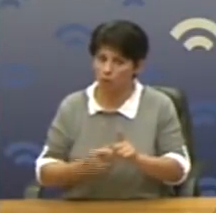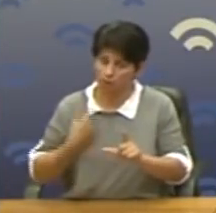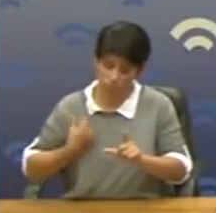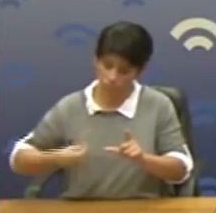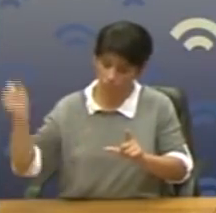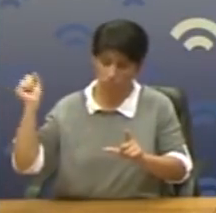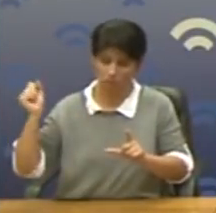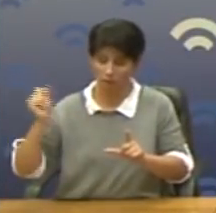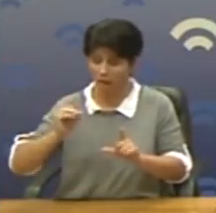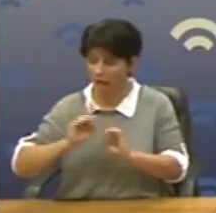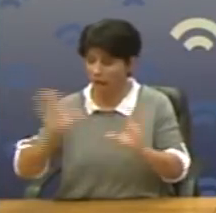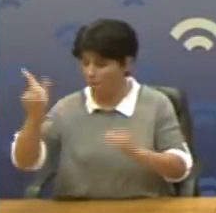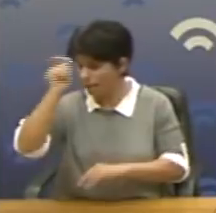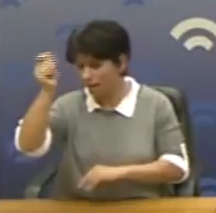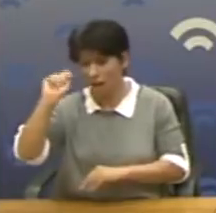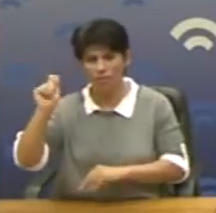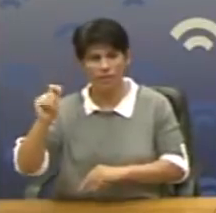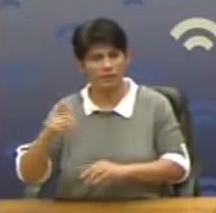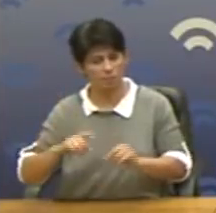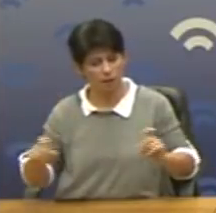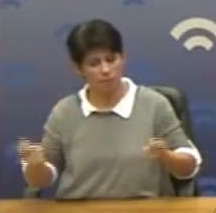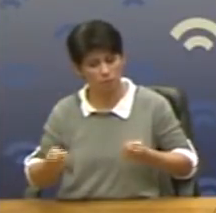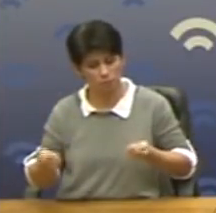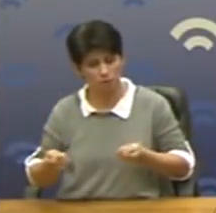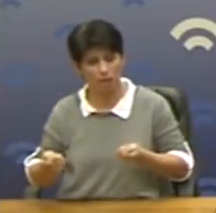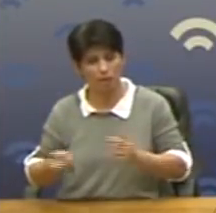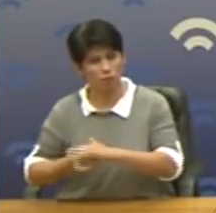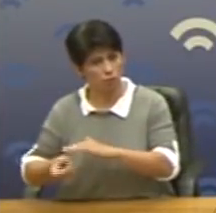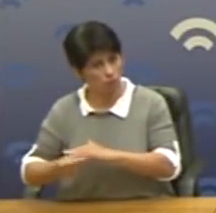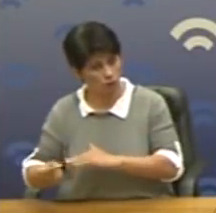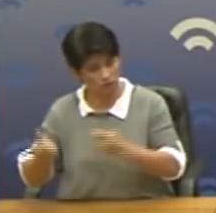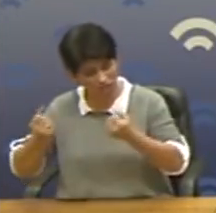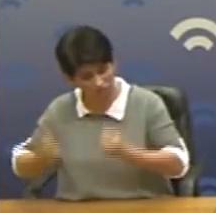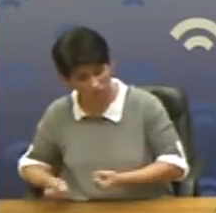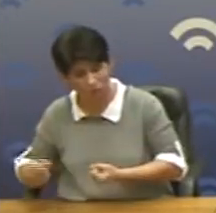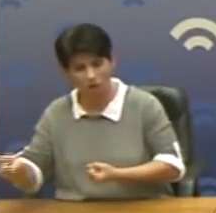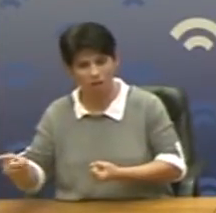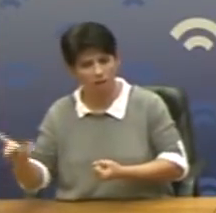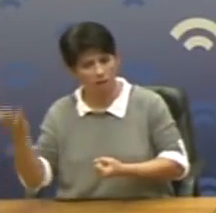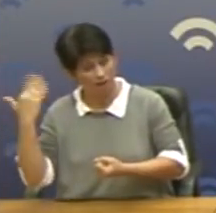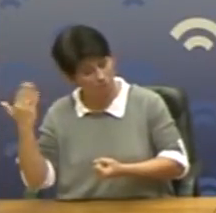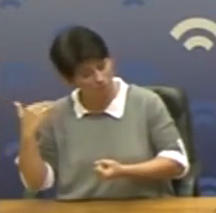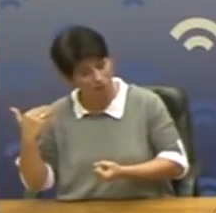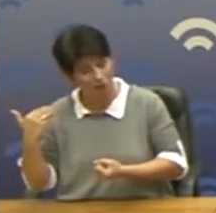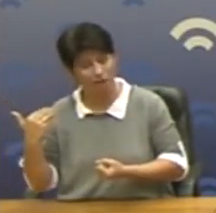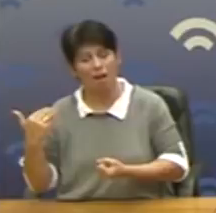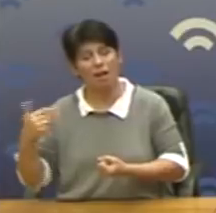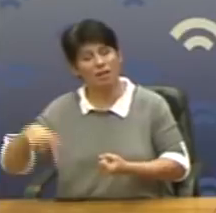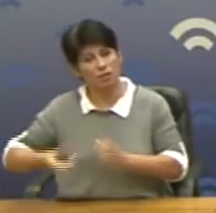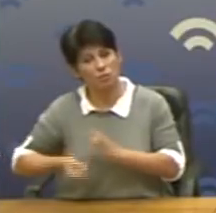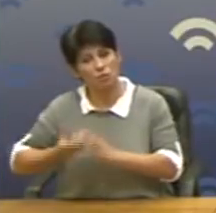γεγονότα σε βάρος προσφύγων που καθοδηγούνται έντεχνα και ύπουλα από παλιά και νέα